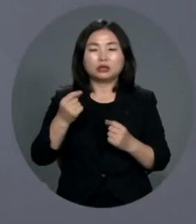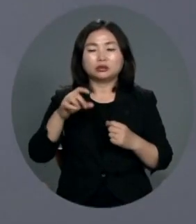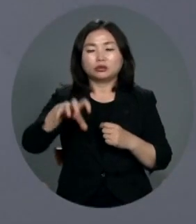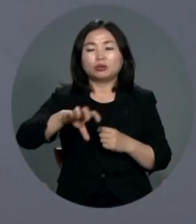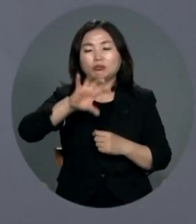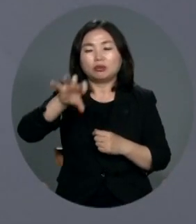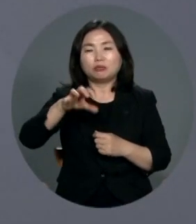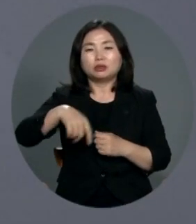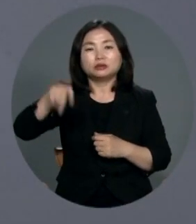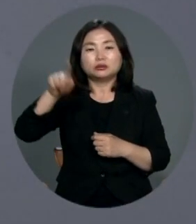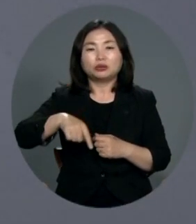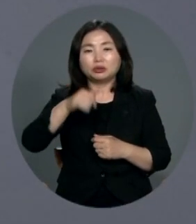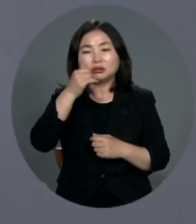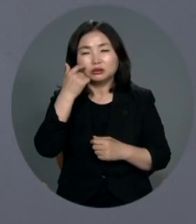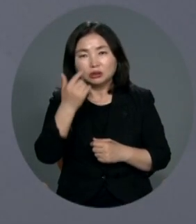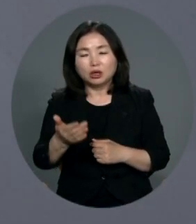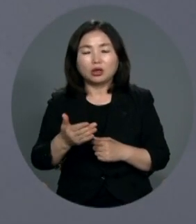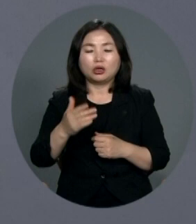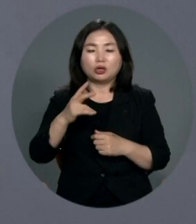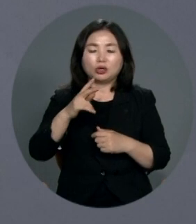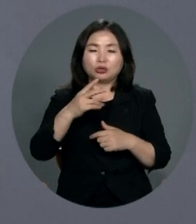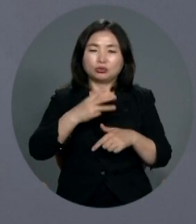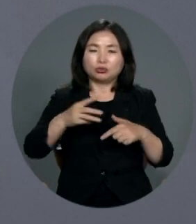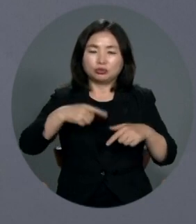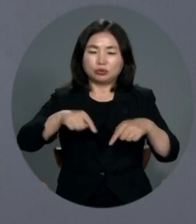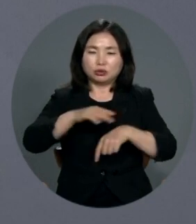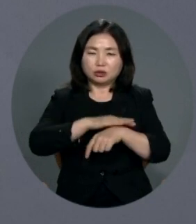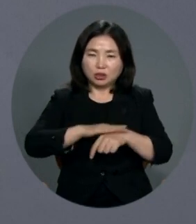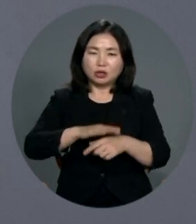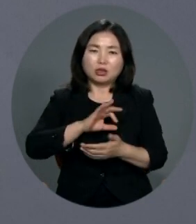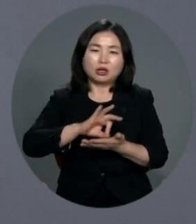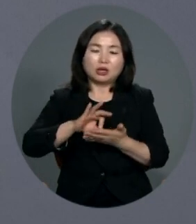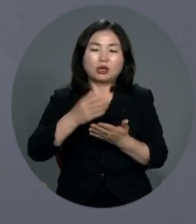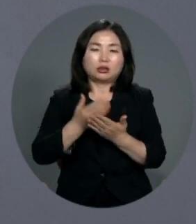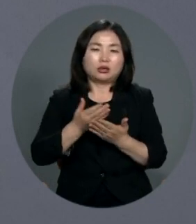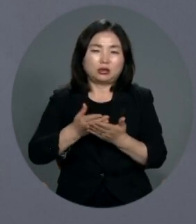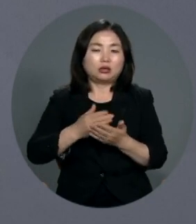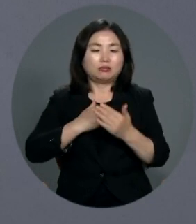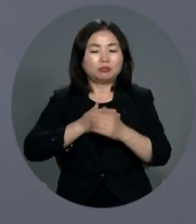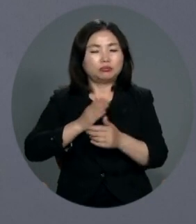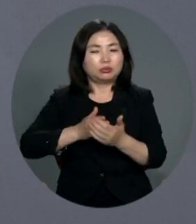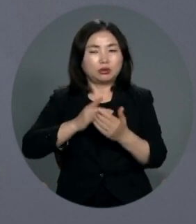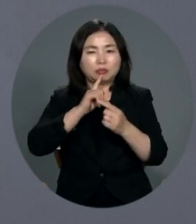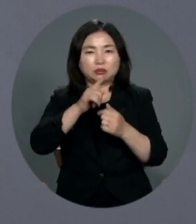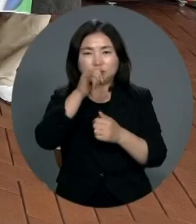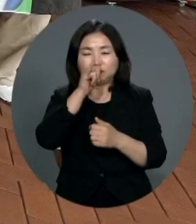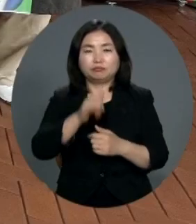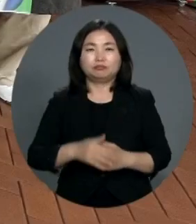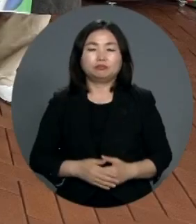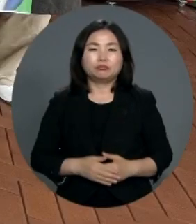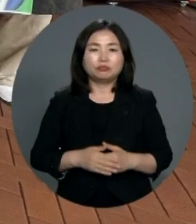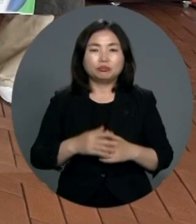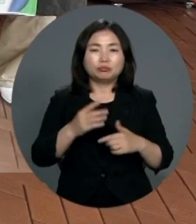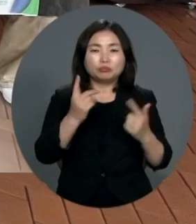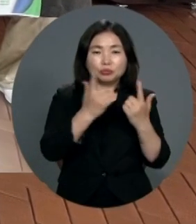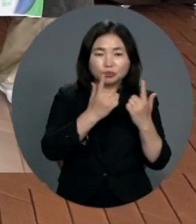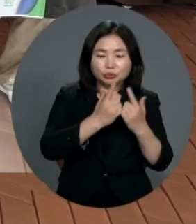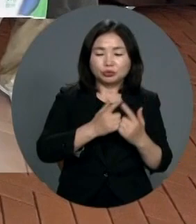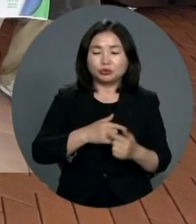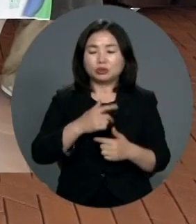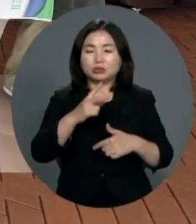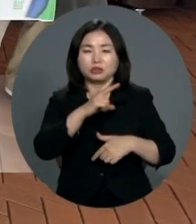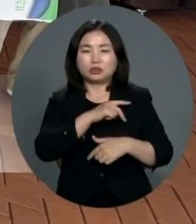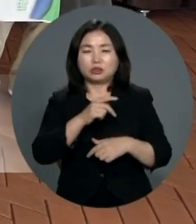장소를 다녀온 적 있는지 군 의정에 잘 접목해달라는 당부의 말이 대부분입니다. 북구 등 일부